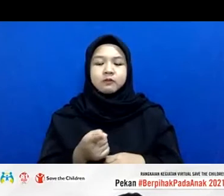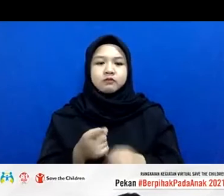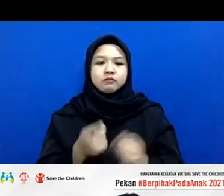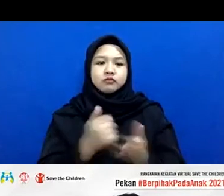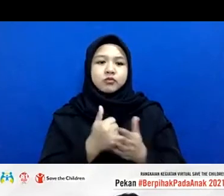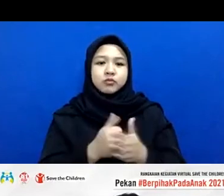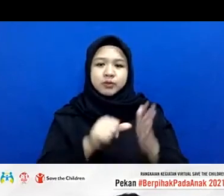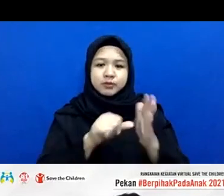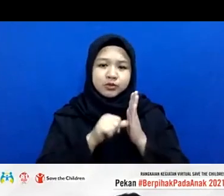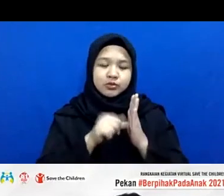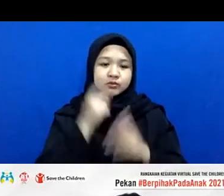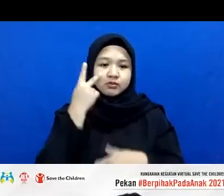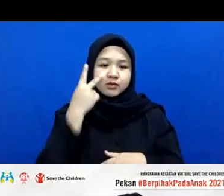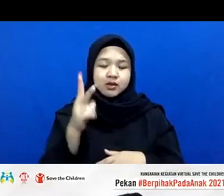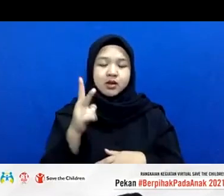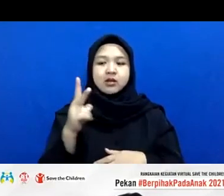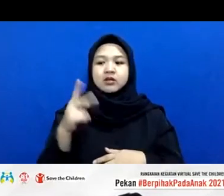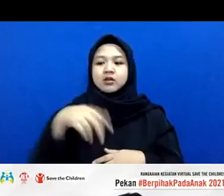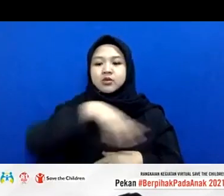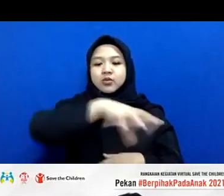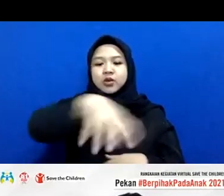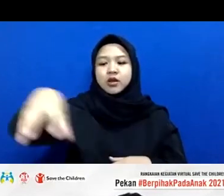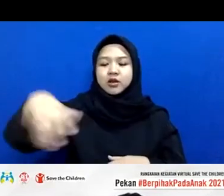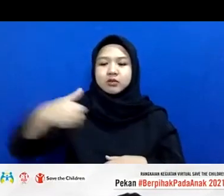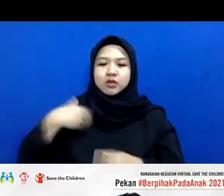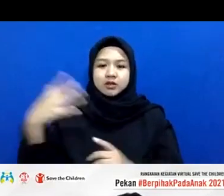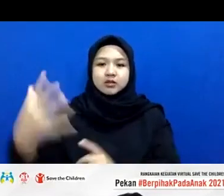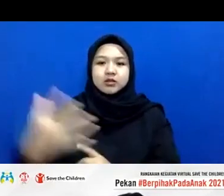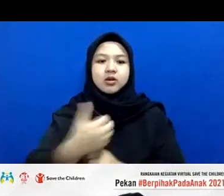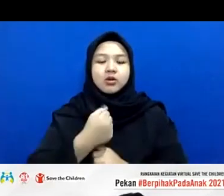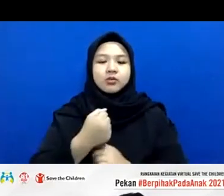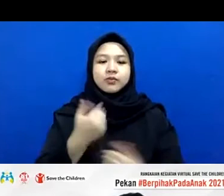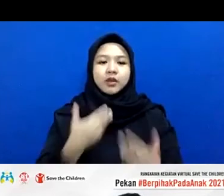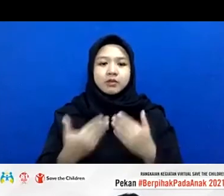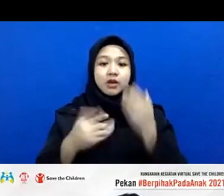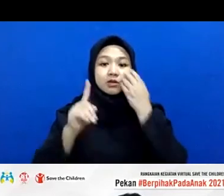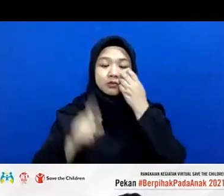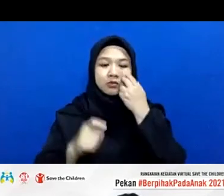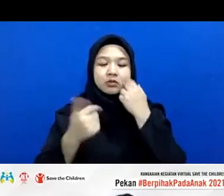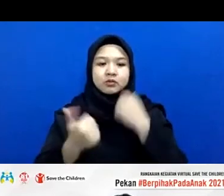karena melihat jangkauan wilayahnya itu adalah aplikasi itu dibutuhkan untuk bisa